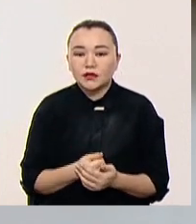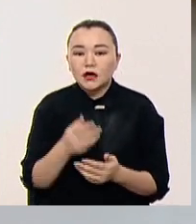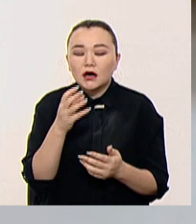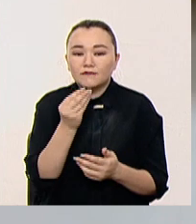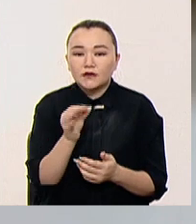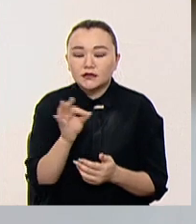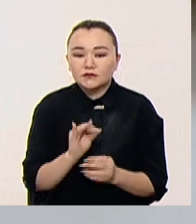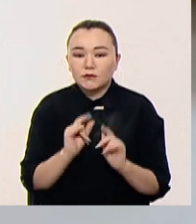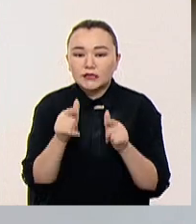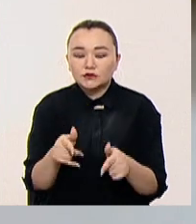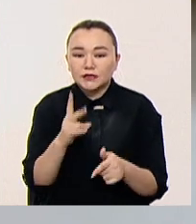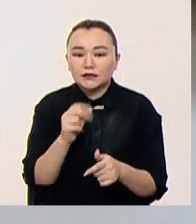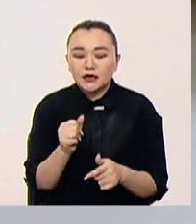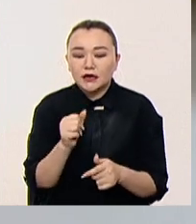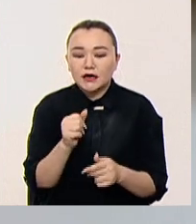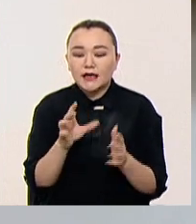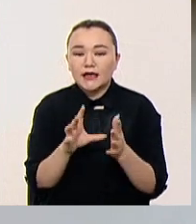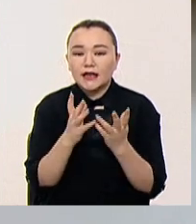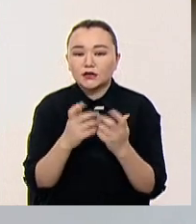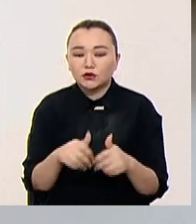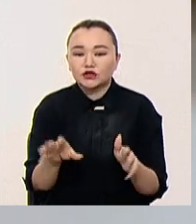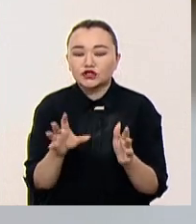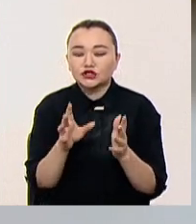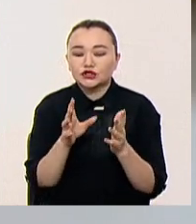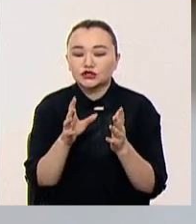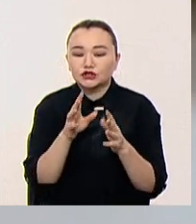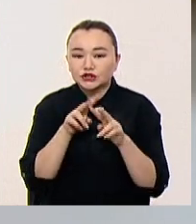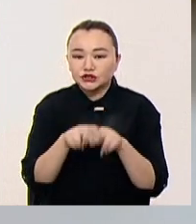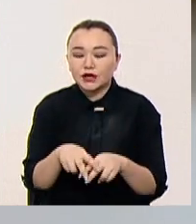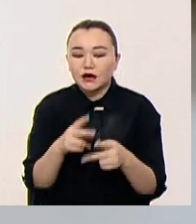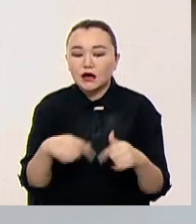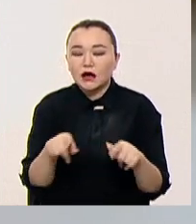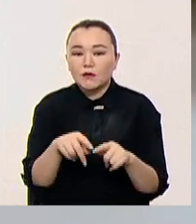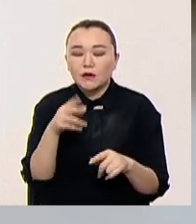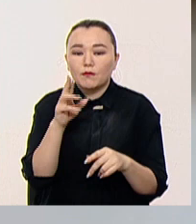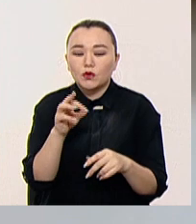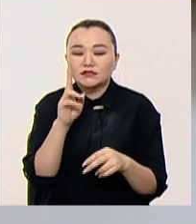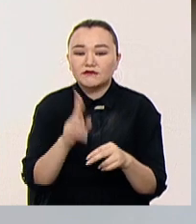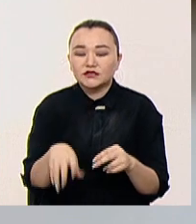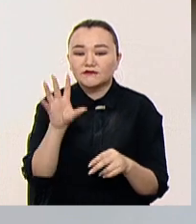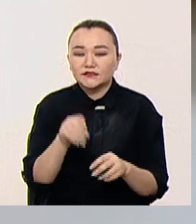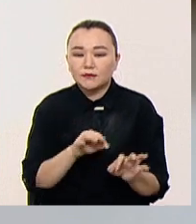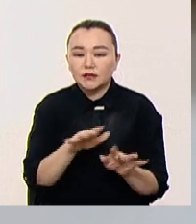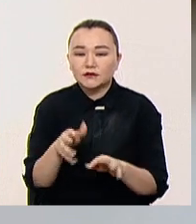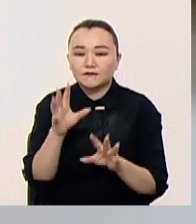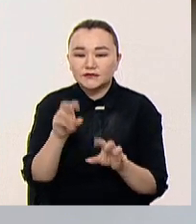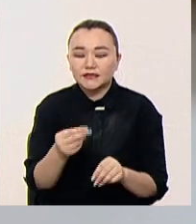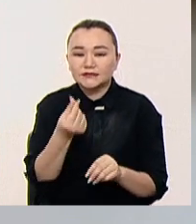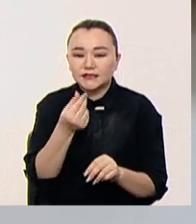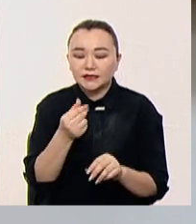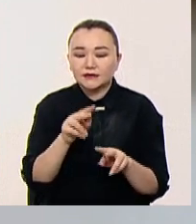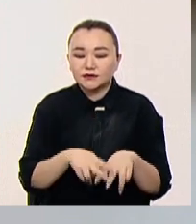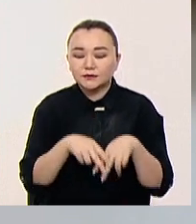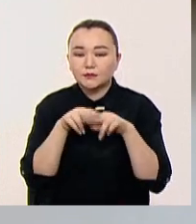Финансовые средства поступают на арестованные счета тех пока компаний. По завершению всех процедур все деньги, все финансовые